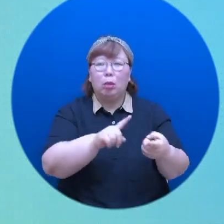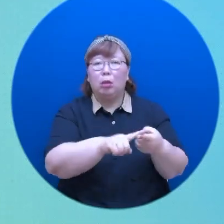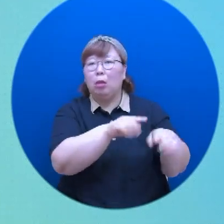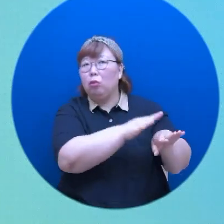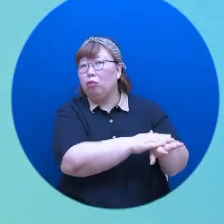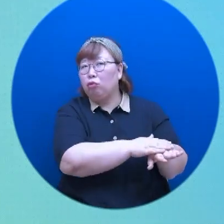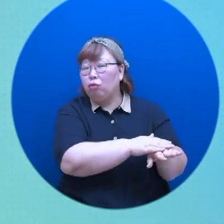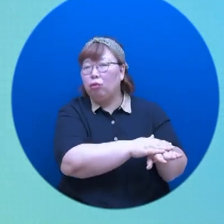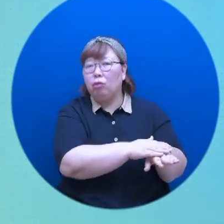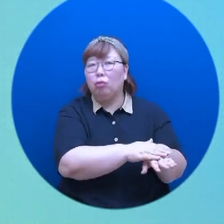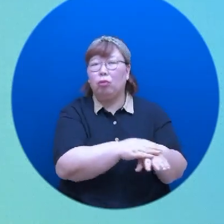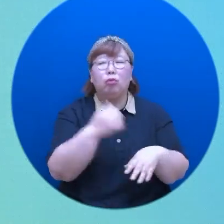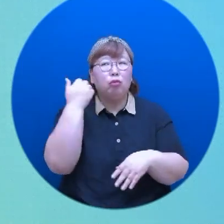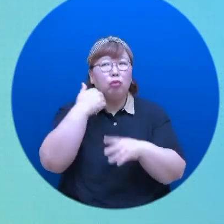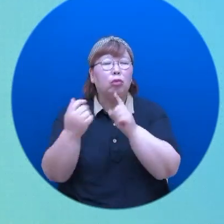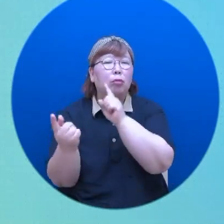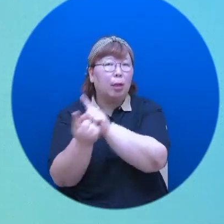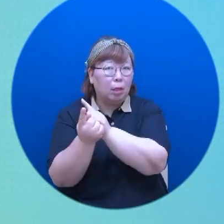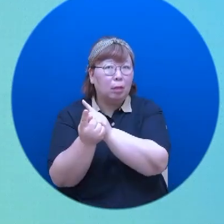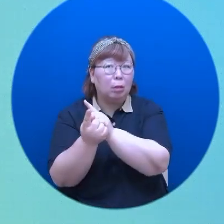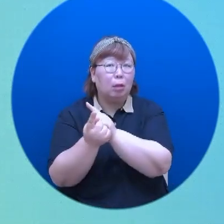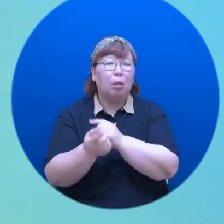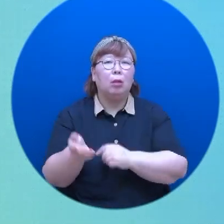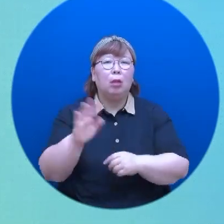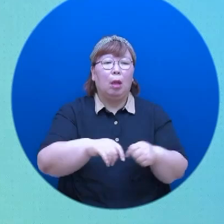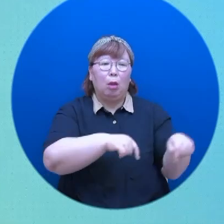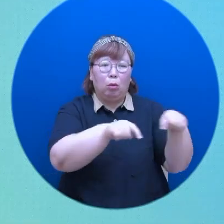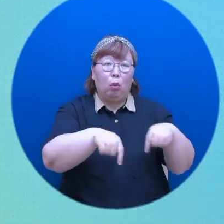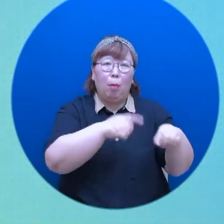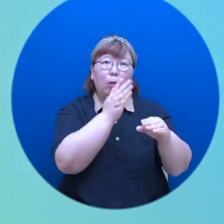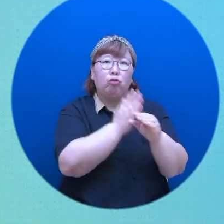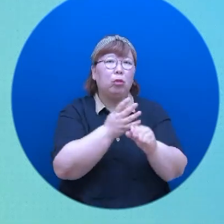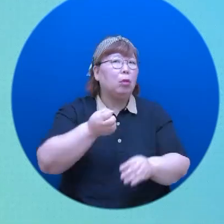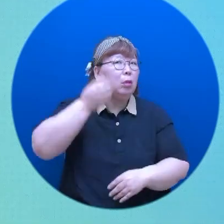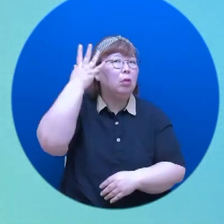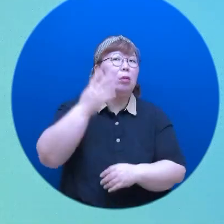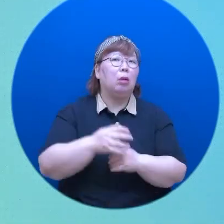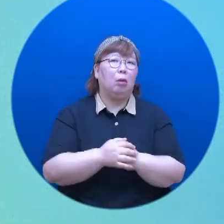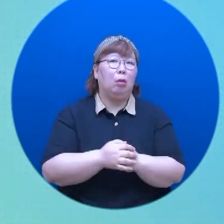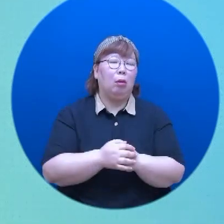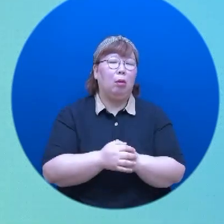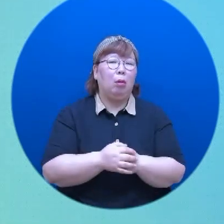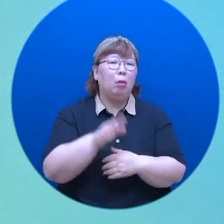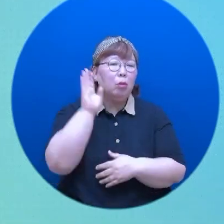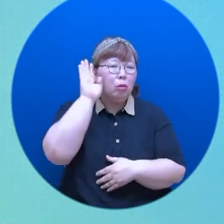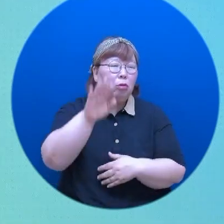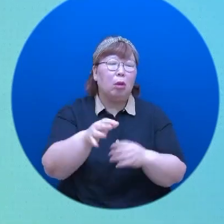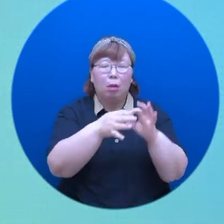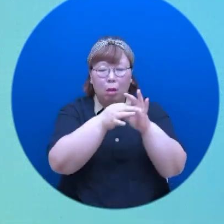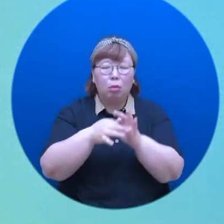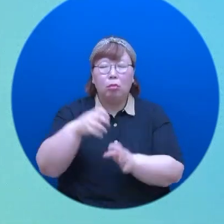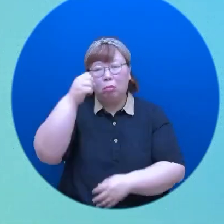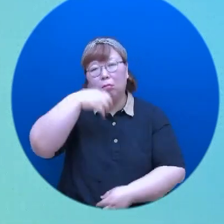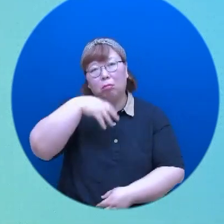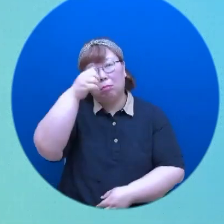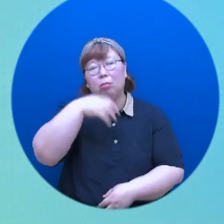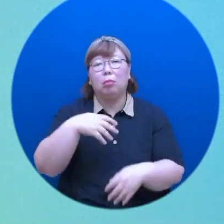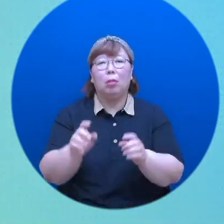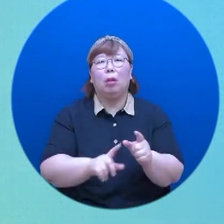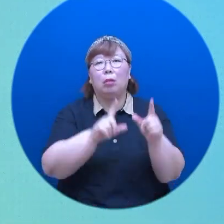누군가를 맞이하고 녹음하고 있는 걸 까먹은 거예요. 그리고는 그냥 일상생활을 했습니다. 근데 그